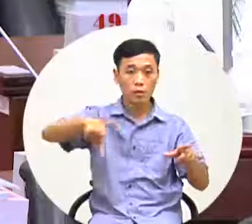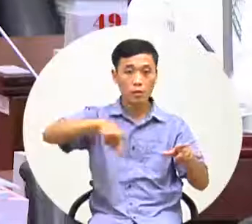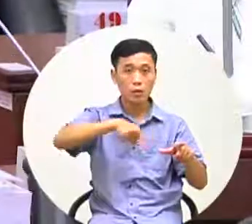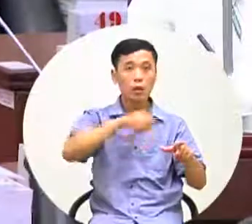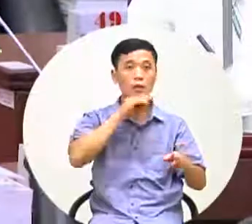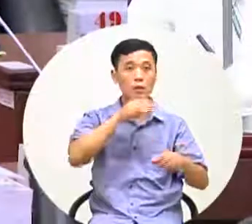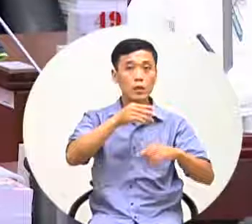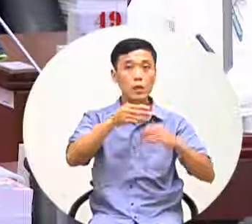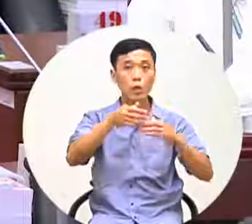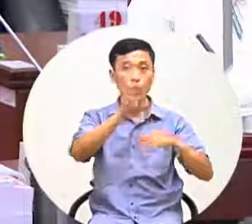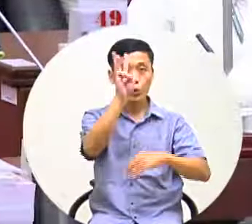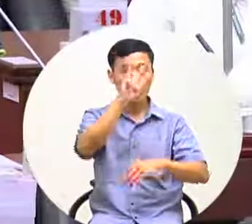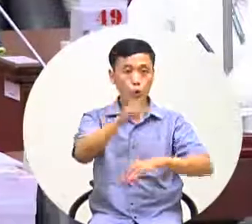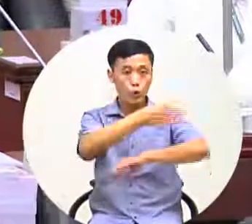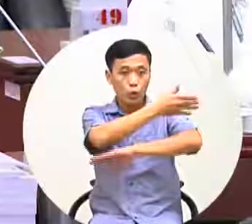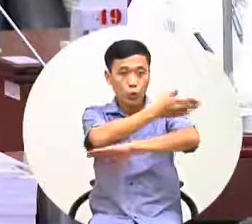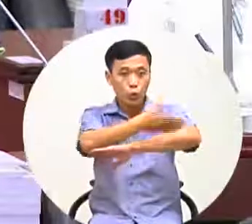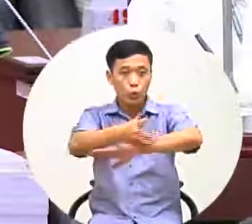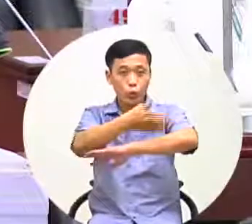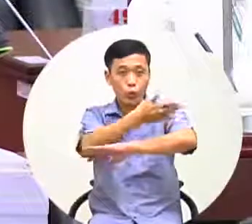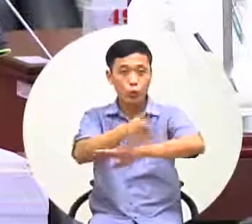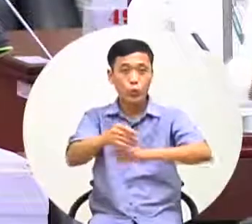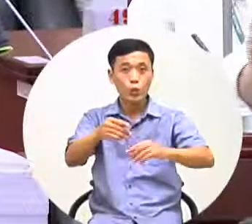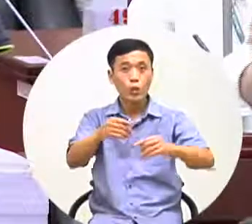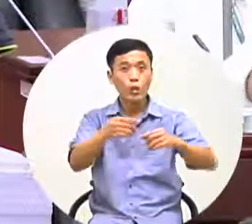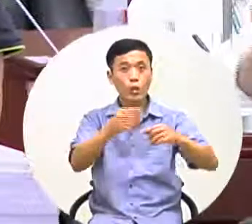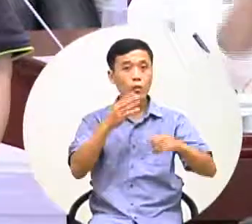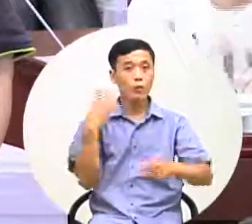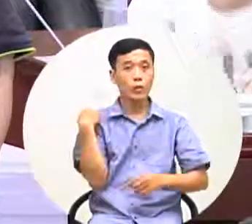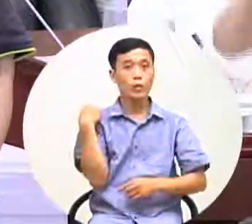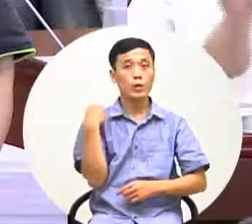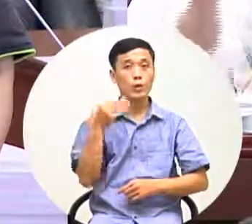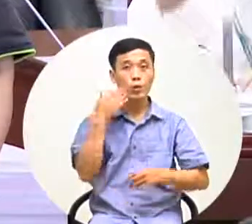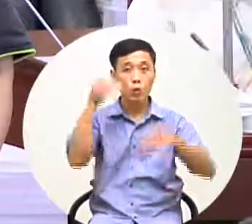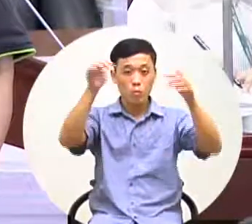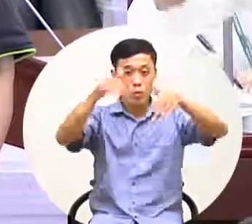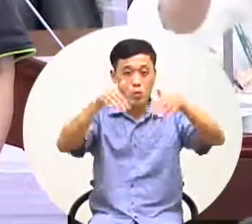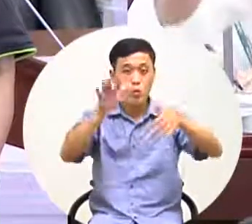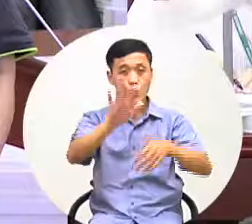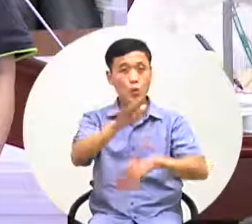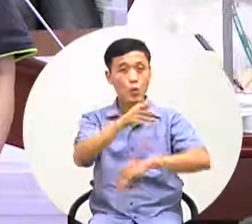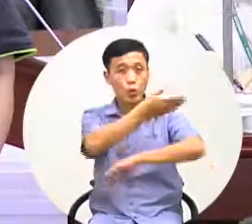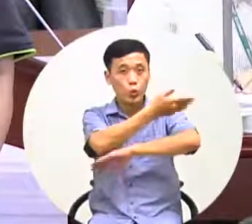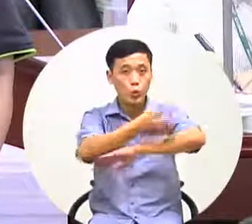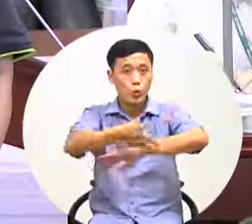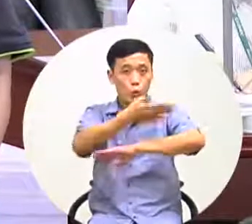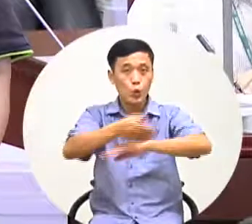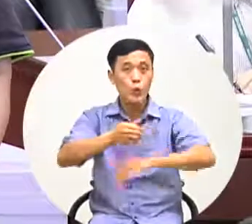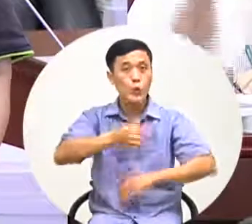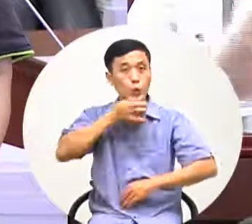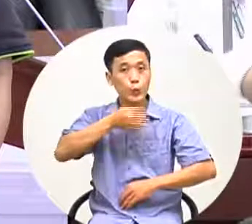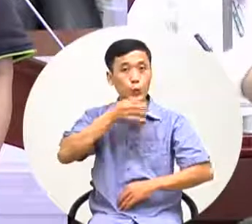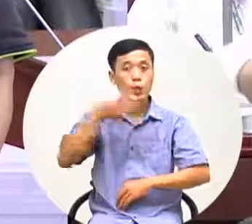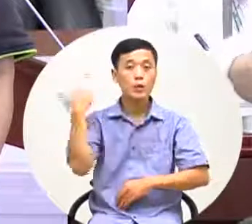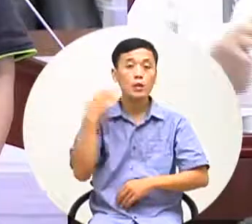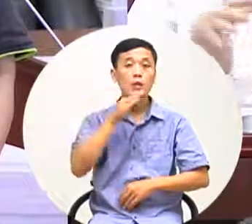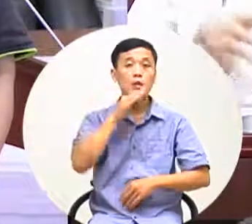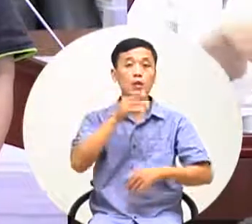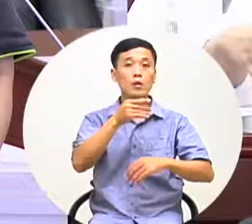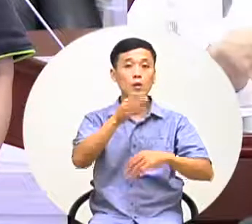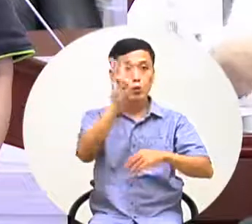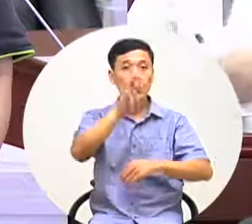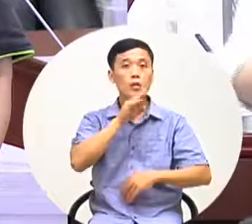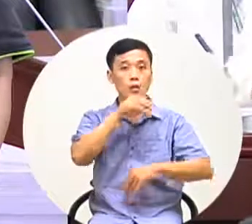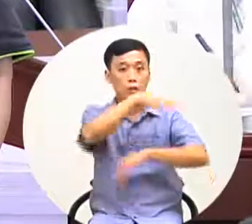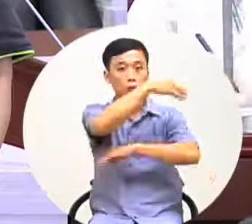流。如果是下雨过后，其实水源会更大了。那平常的时候，它的水源事实上就是从寿山的山腰这样子一路流下来，